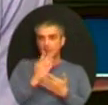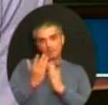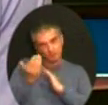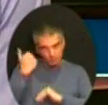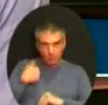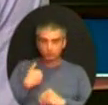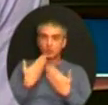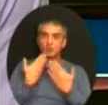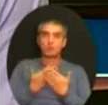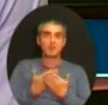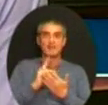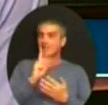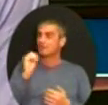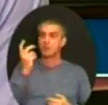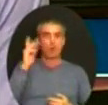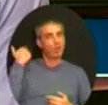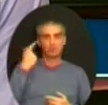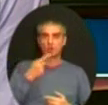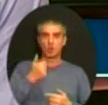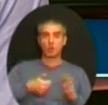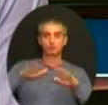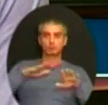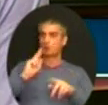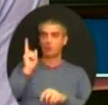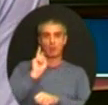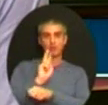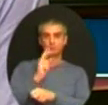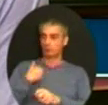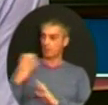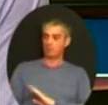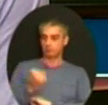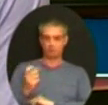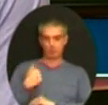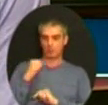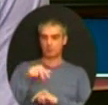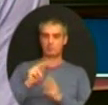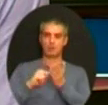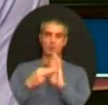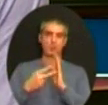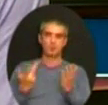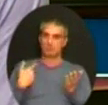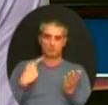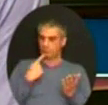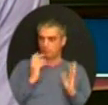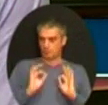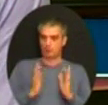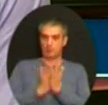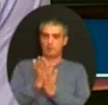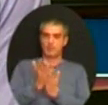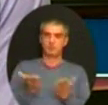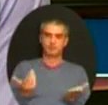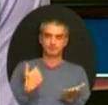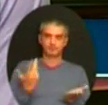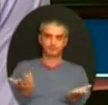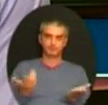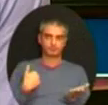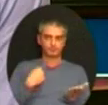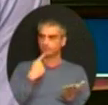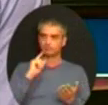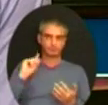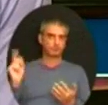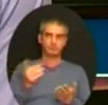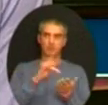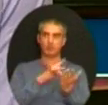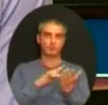אני מודה, שאם לא היו, אם ראש הממשלה לא היה מזמין אותי, לא הייתי מגיעה לפוליטיקה, אני לא מכחישה את זה. אני אומרת את זה